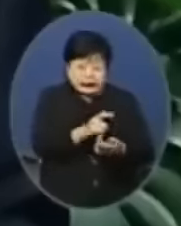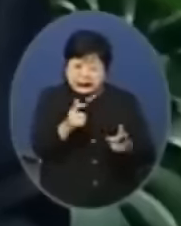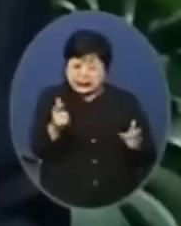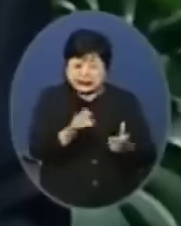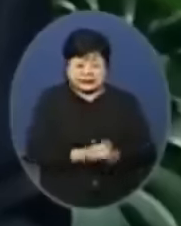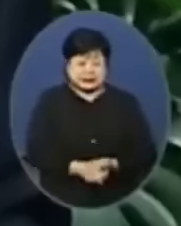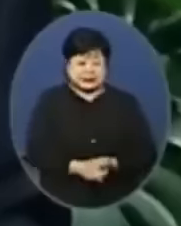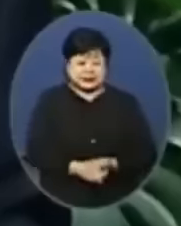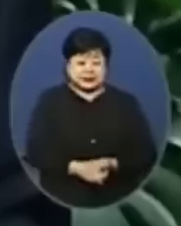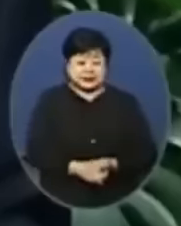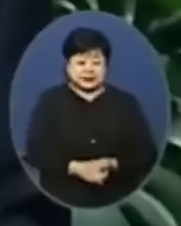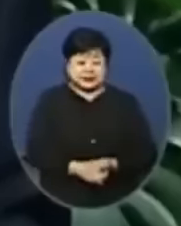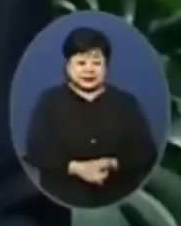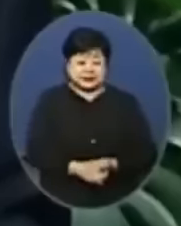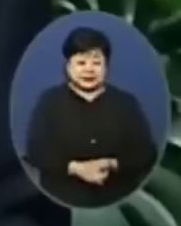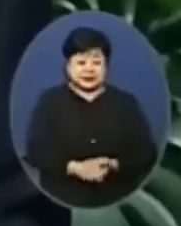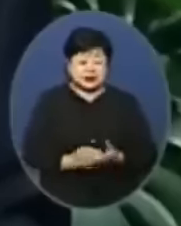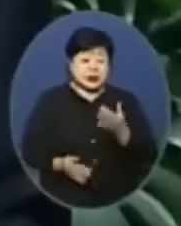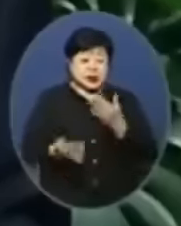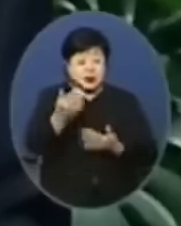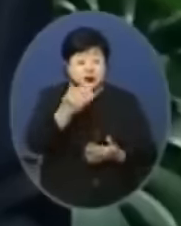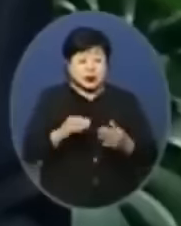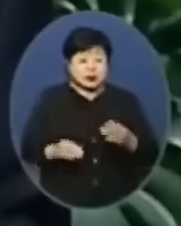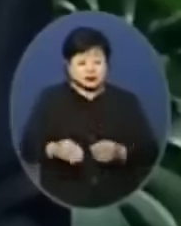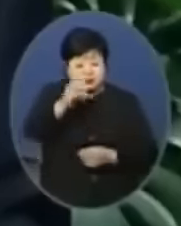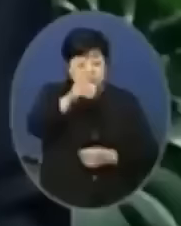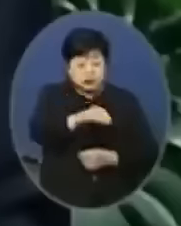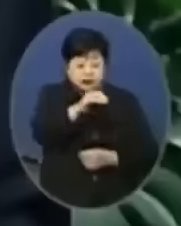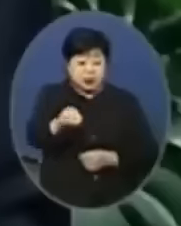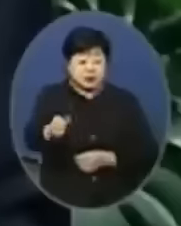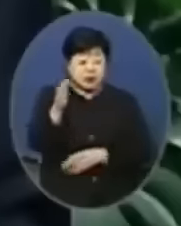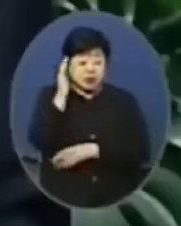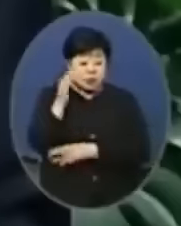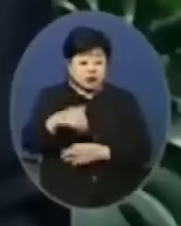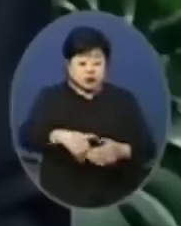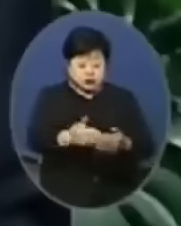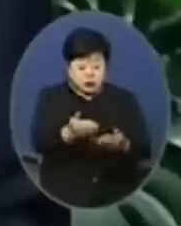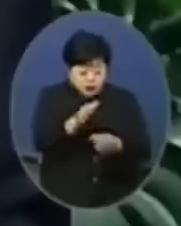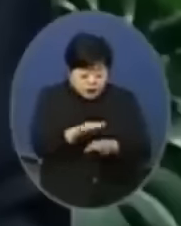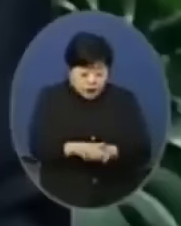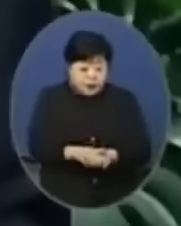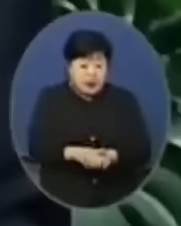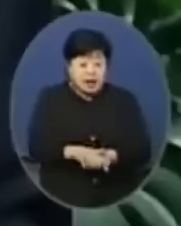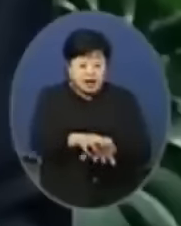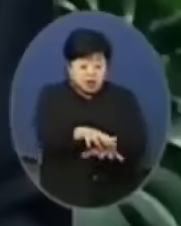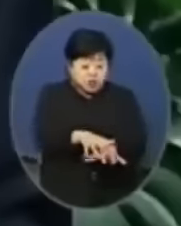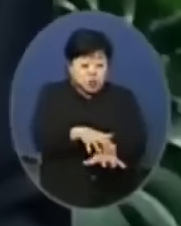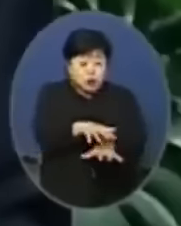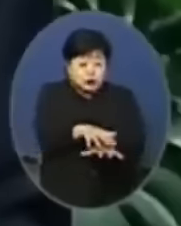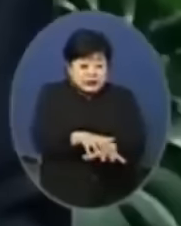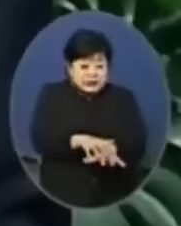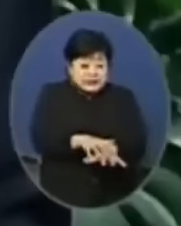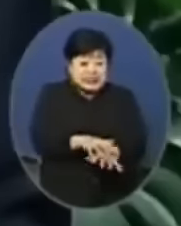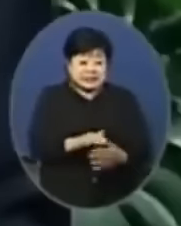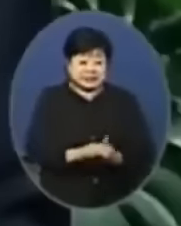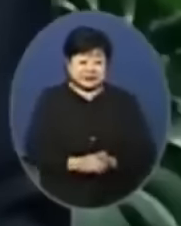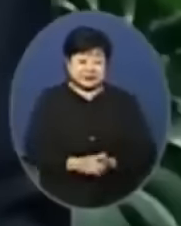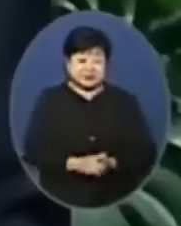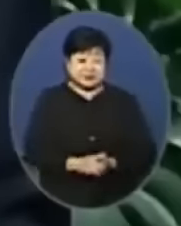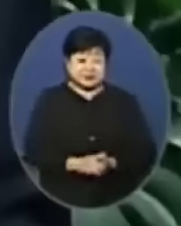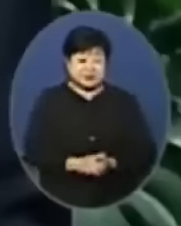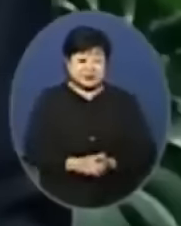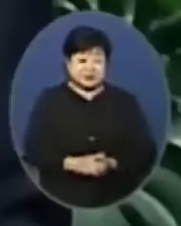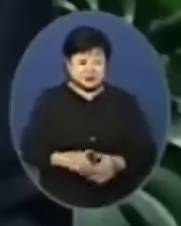없습니다. 제가 불광 서대문에서 목회할 때 구역 예배를 조직을 해서 아주